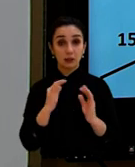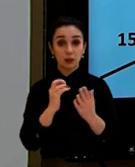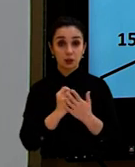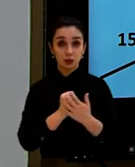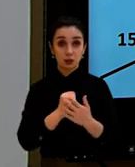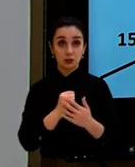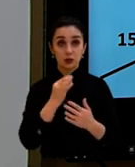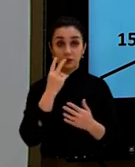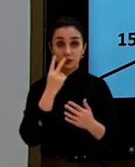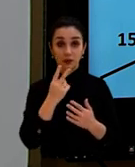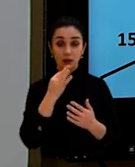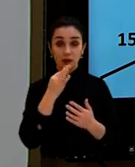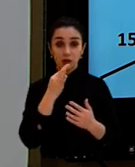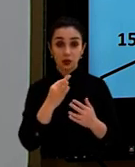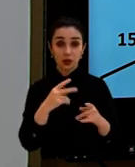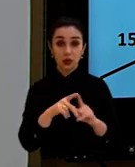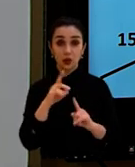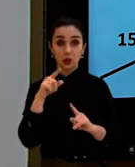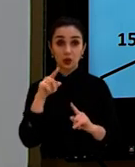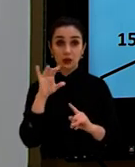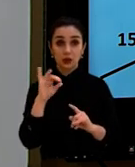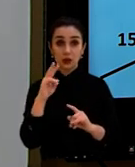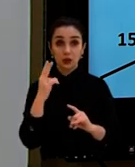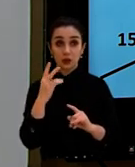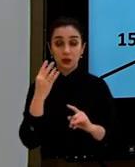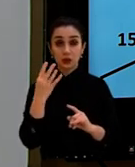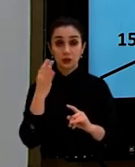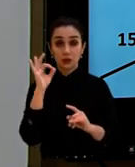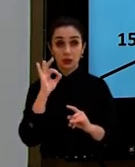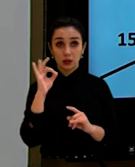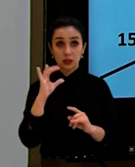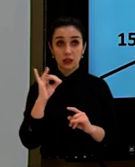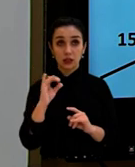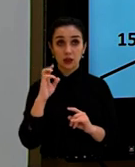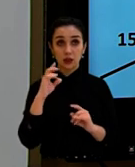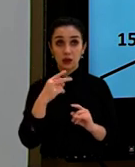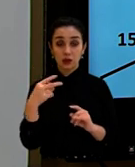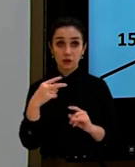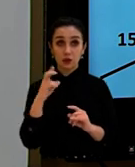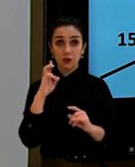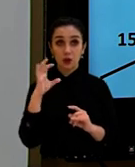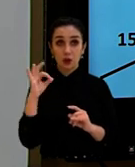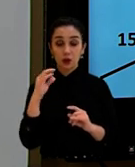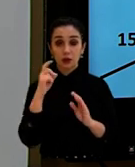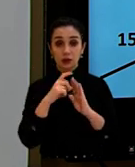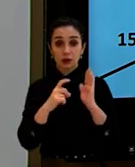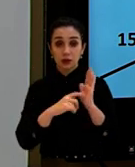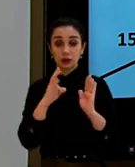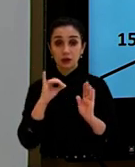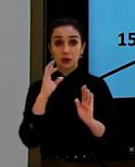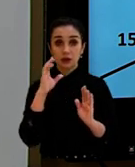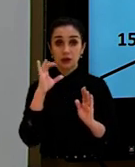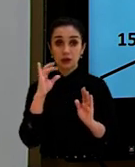получаем выражение. Корень из двух разделить на синус 45 градуса равно БО разделить на